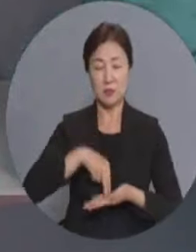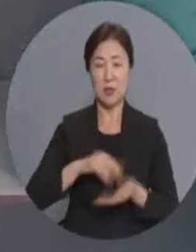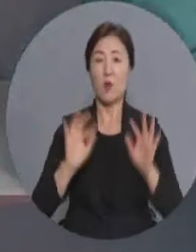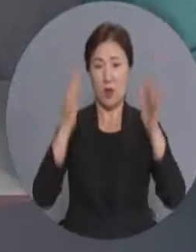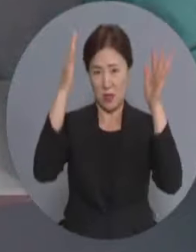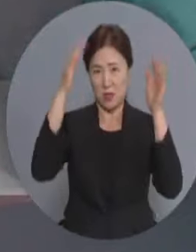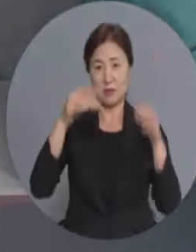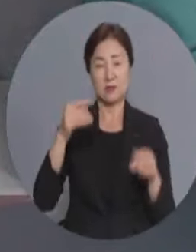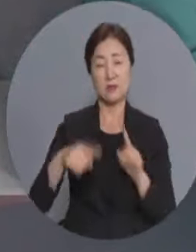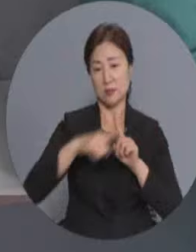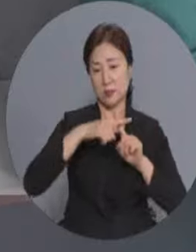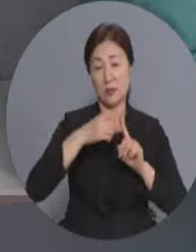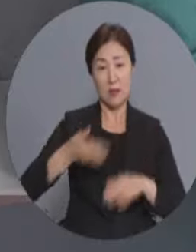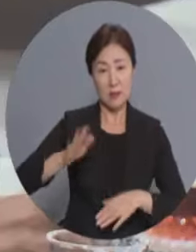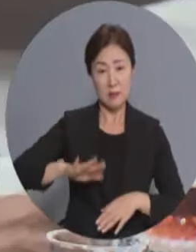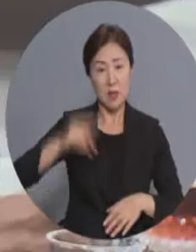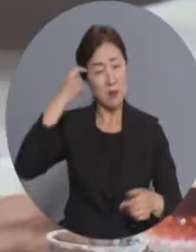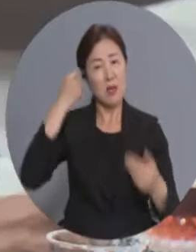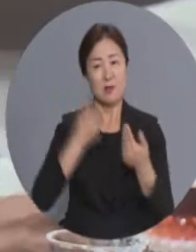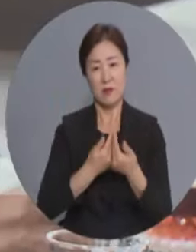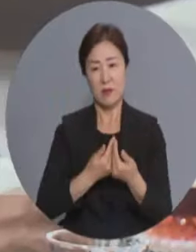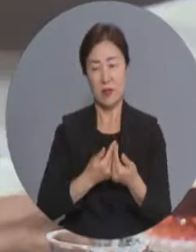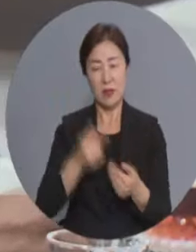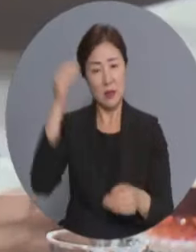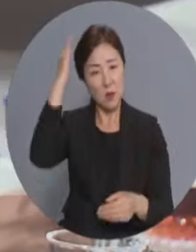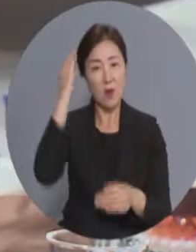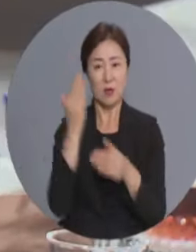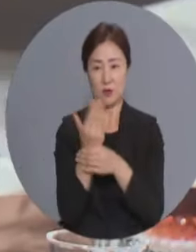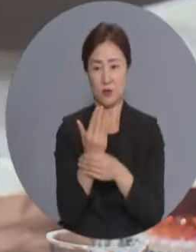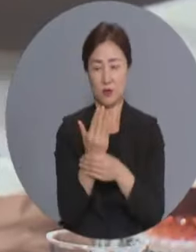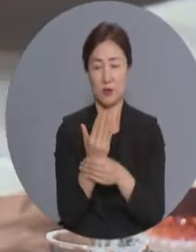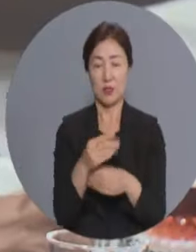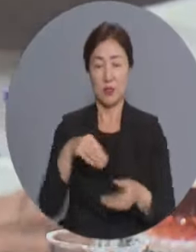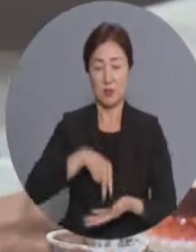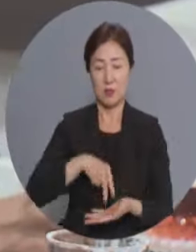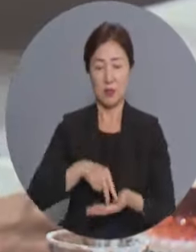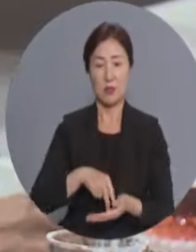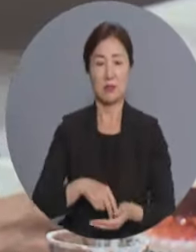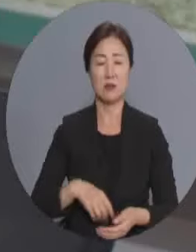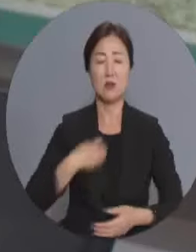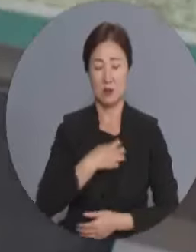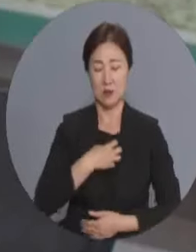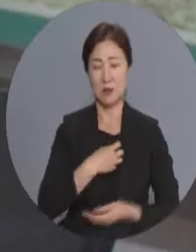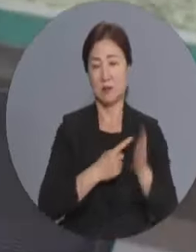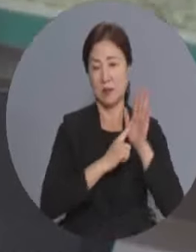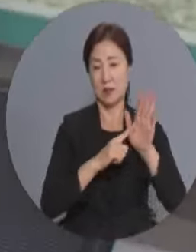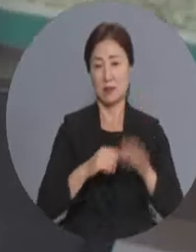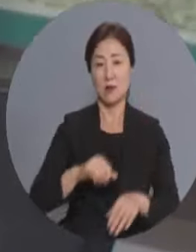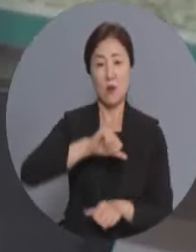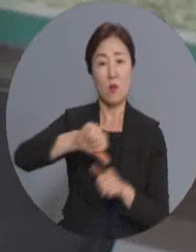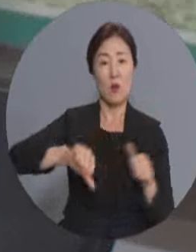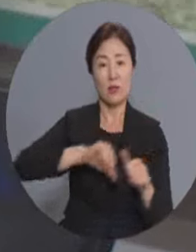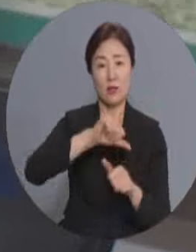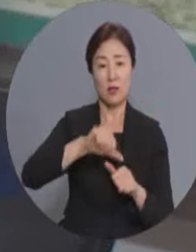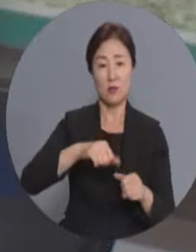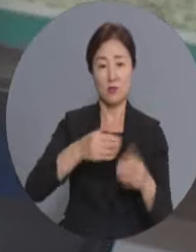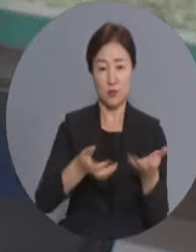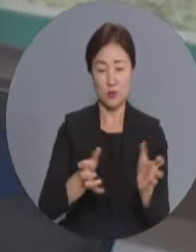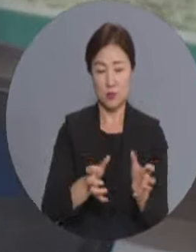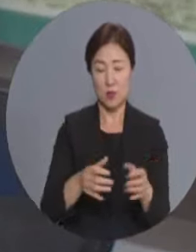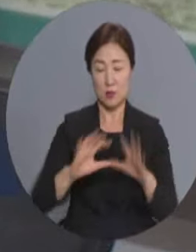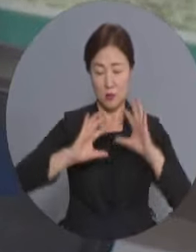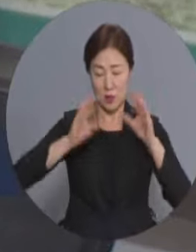밝혔지만 주민들의 반발이 나오고 있는 화순군은 우려의 목소리를 내놨습니다. 환경부가 국가적으로 나섰는데